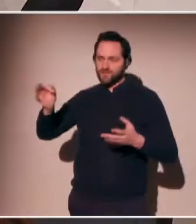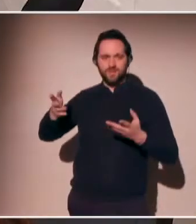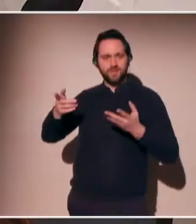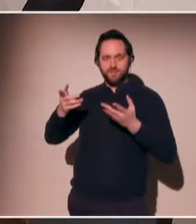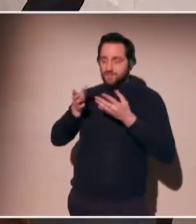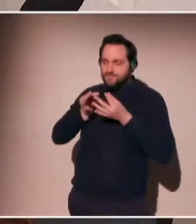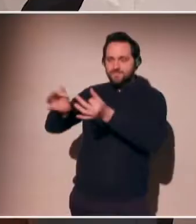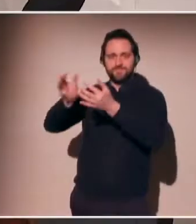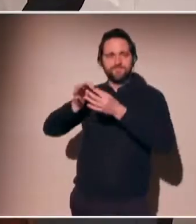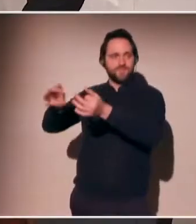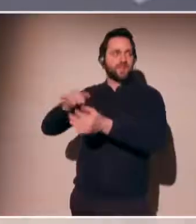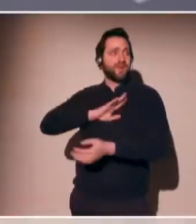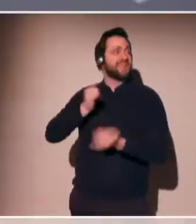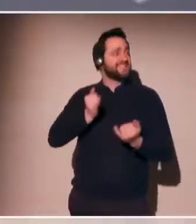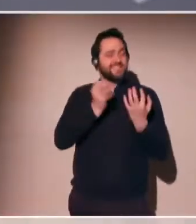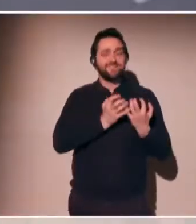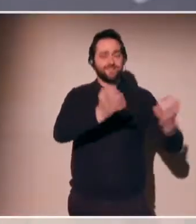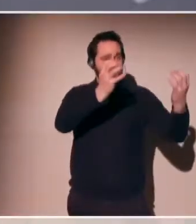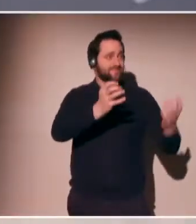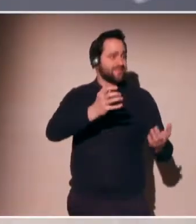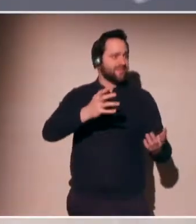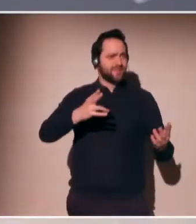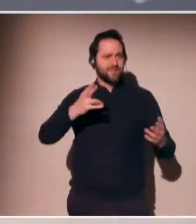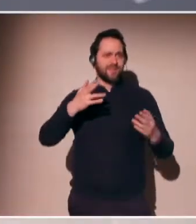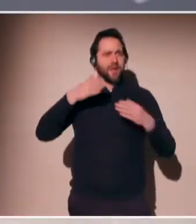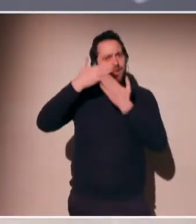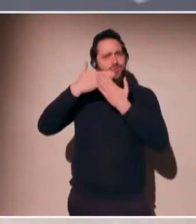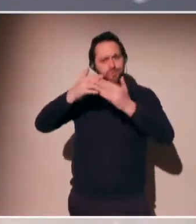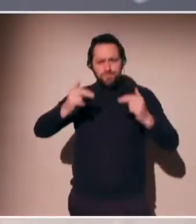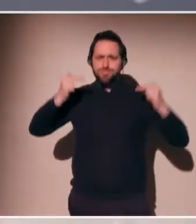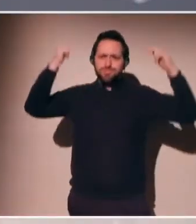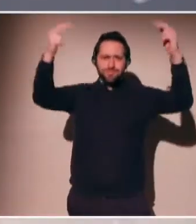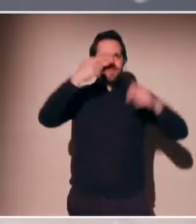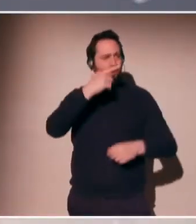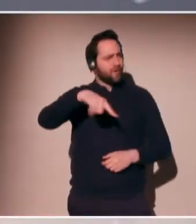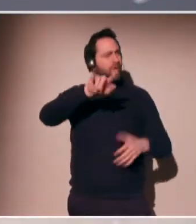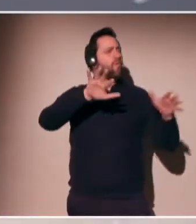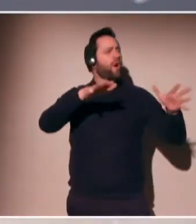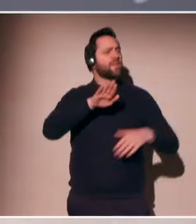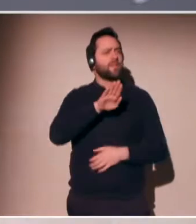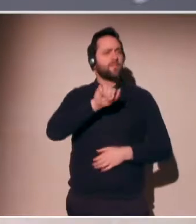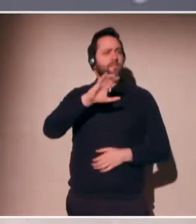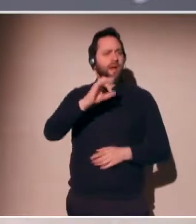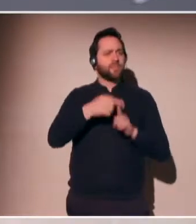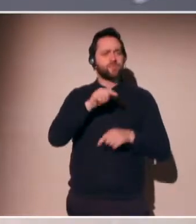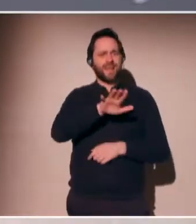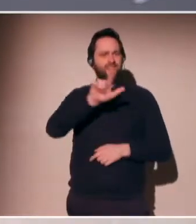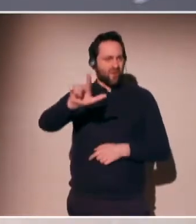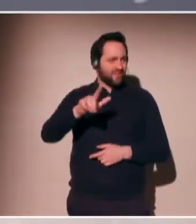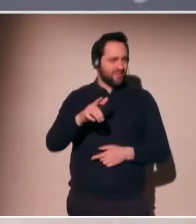On n'est pas les vrais gens, d'une certaine façon. Les vrais gens, ça rejoint ce que disait l'orateur précédent, qui voulait expliquer ça à sa